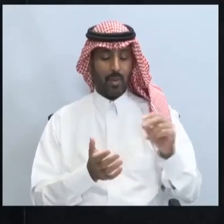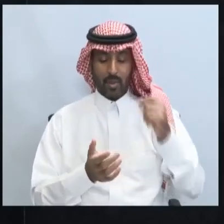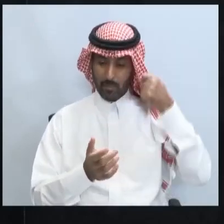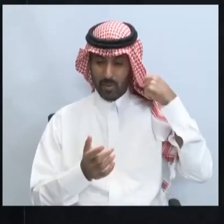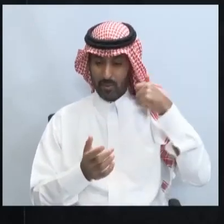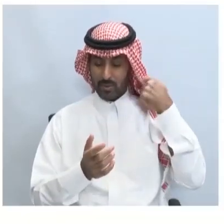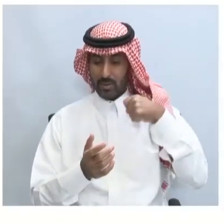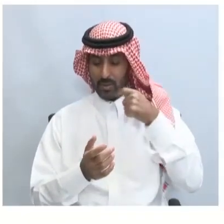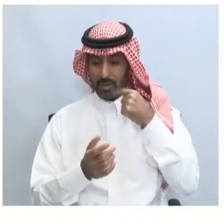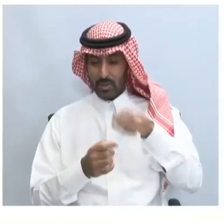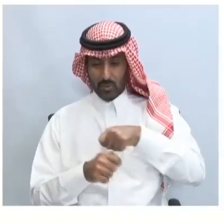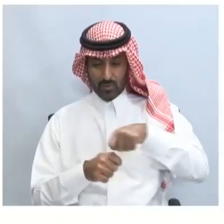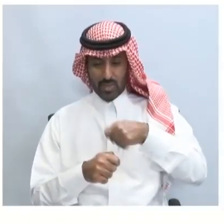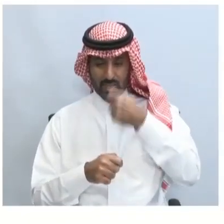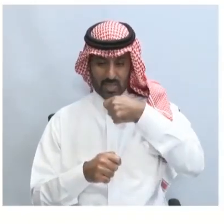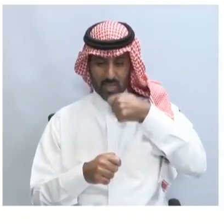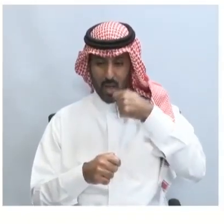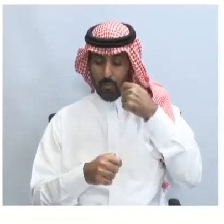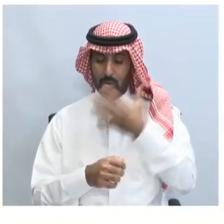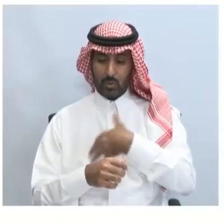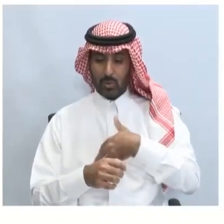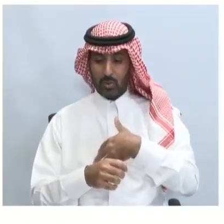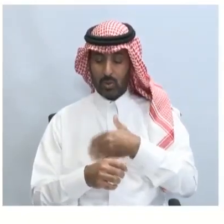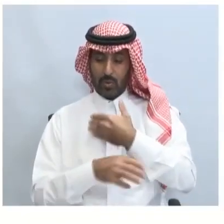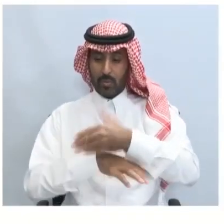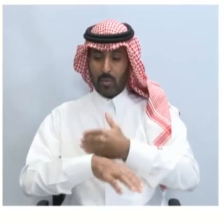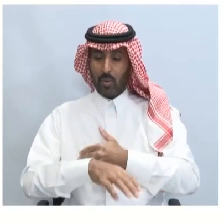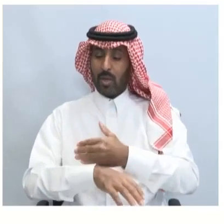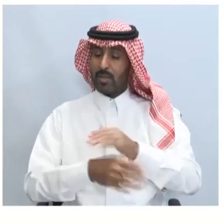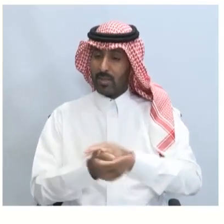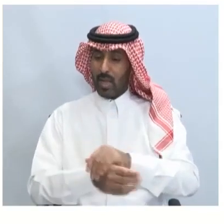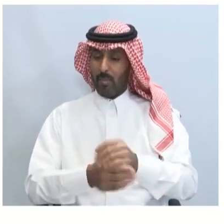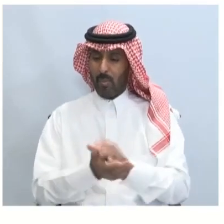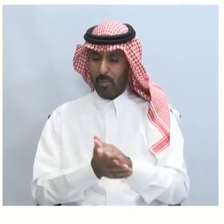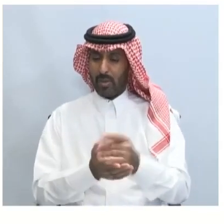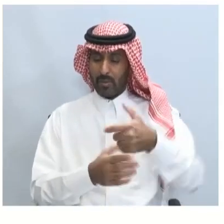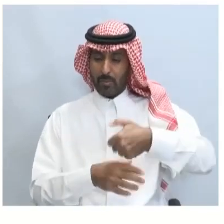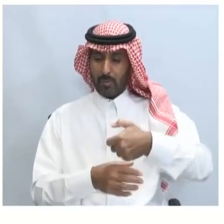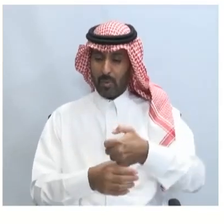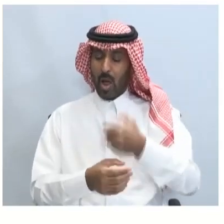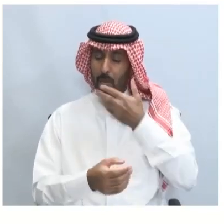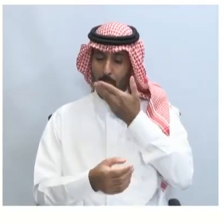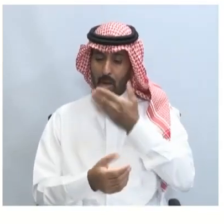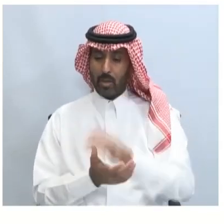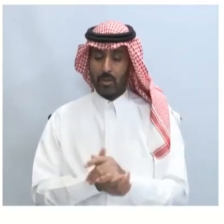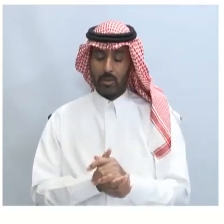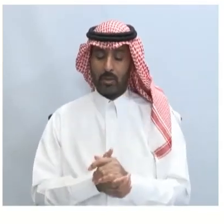شط والفرشاه والمعجون والمناشف والصابون او المنظفات والماء